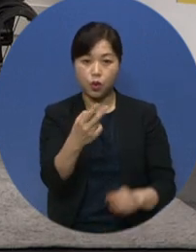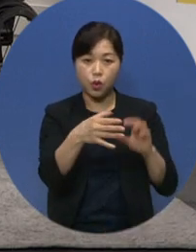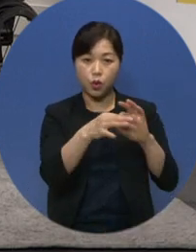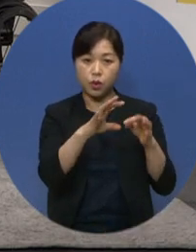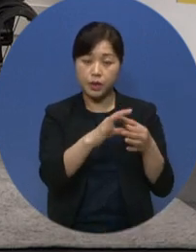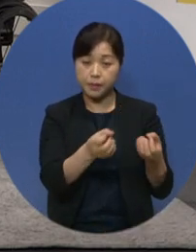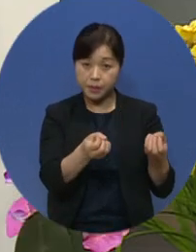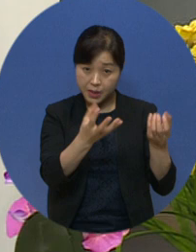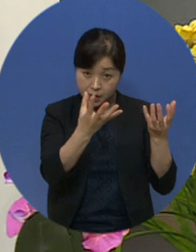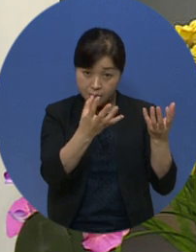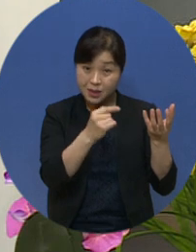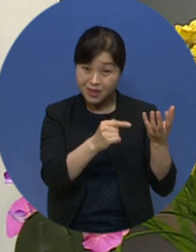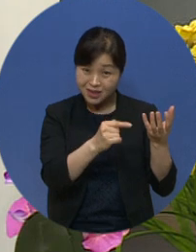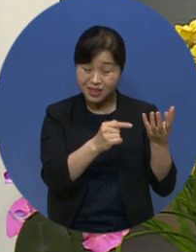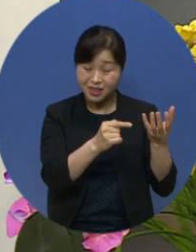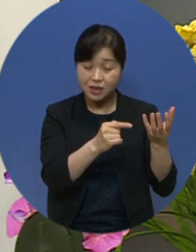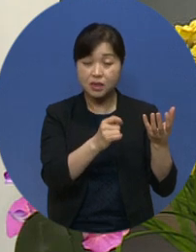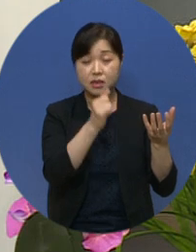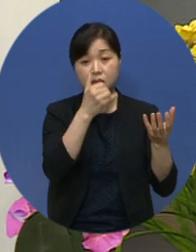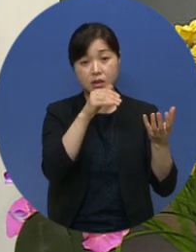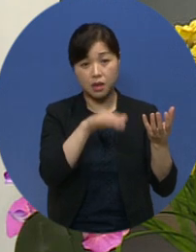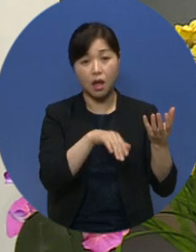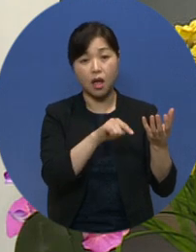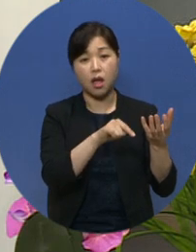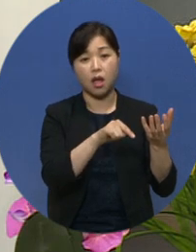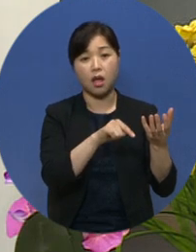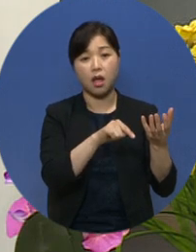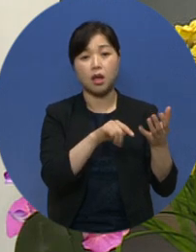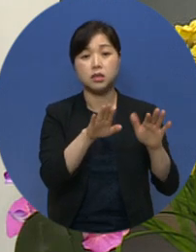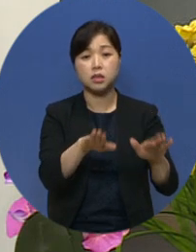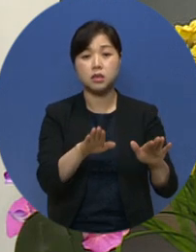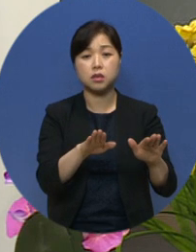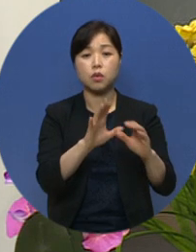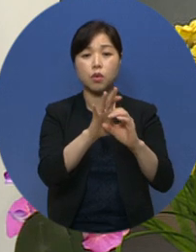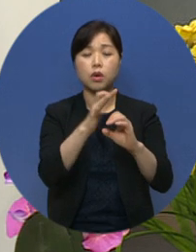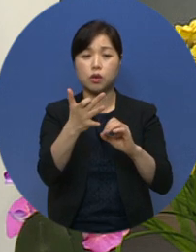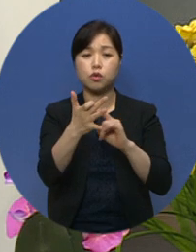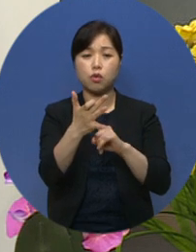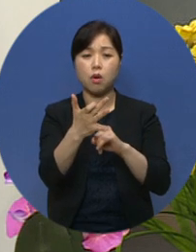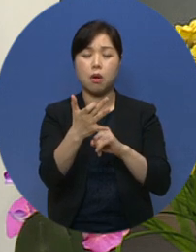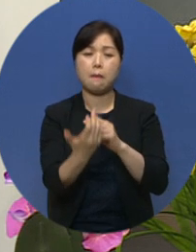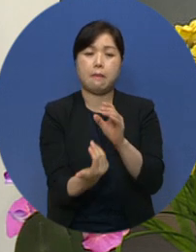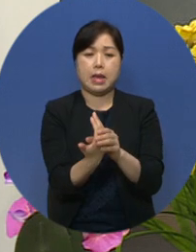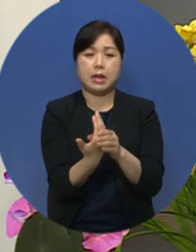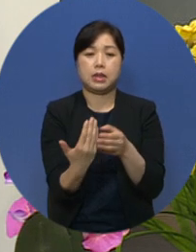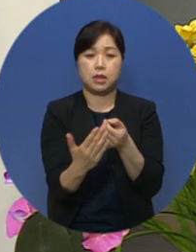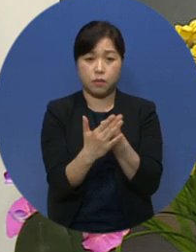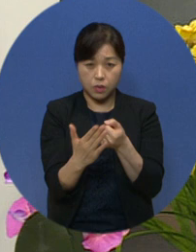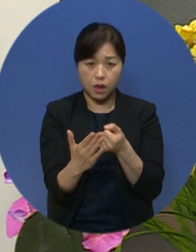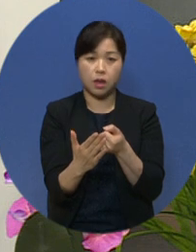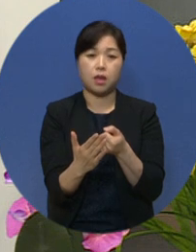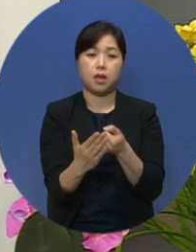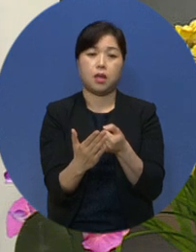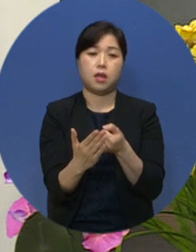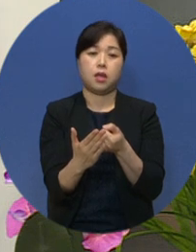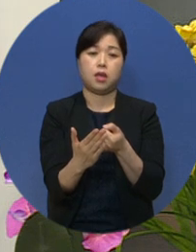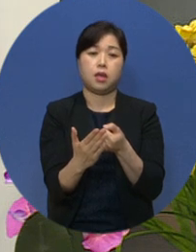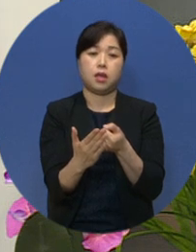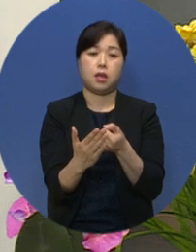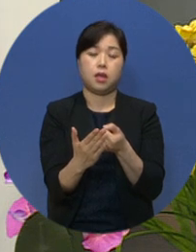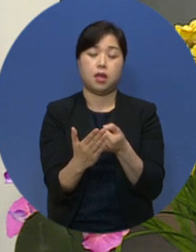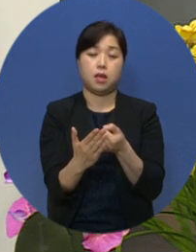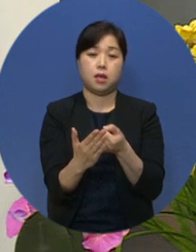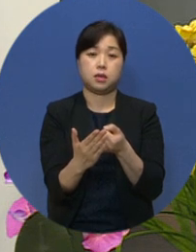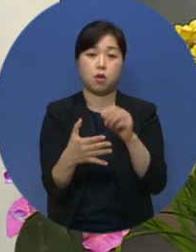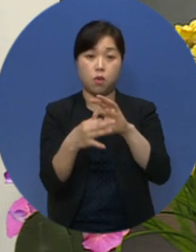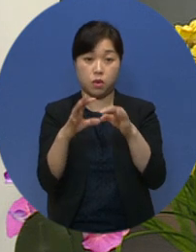데에 결국은 이 코로나가 전 세계적으로 문제가 돼서 에 에 경기가 내년으로